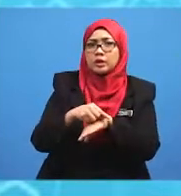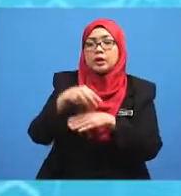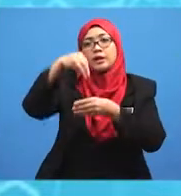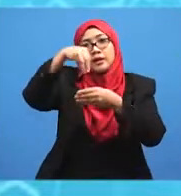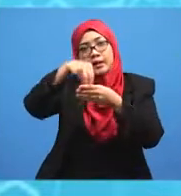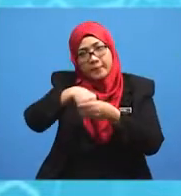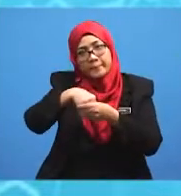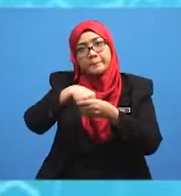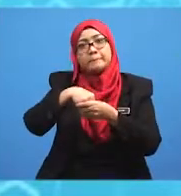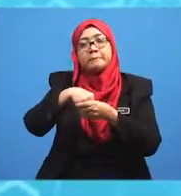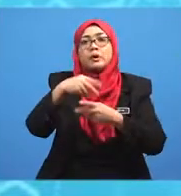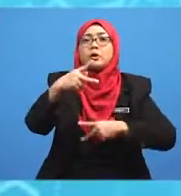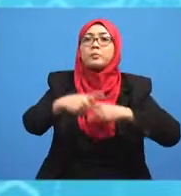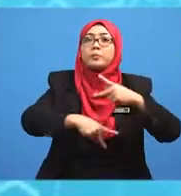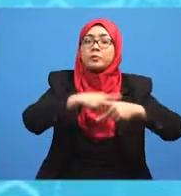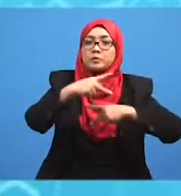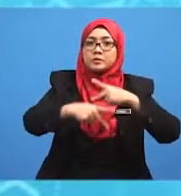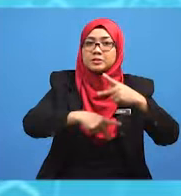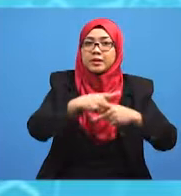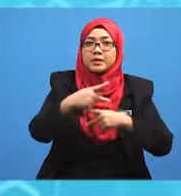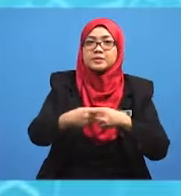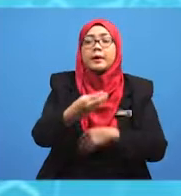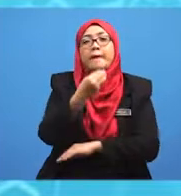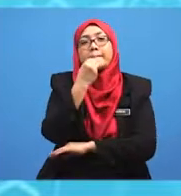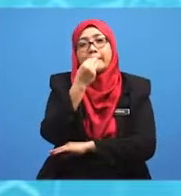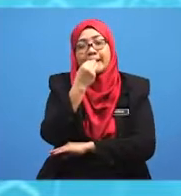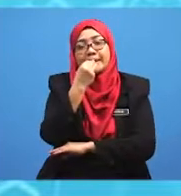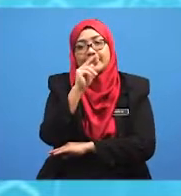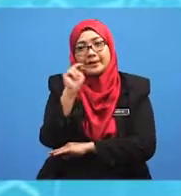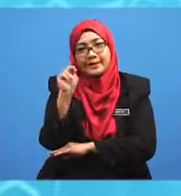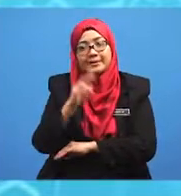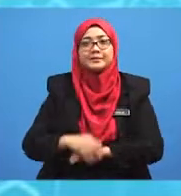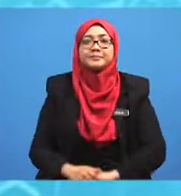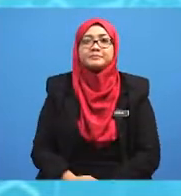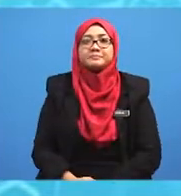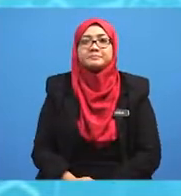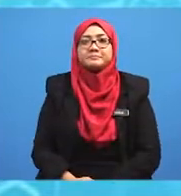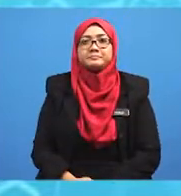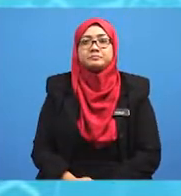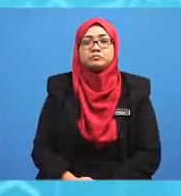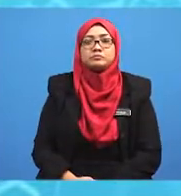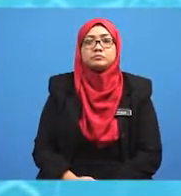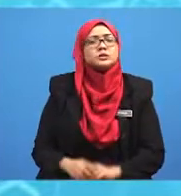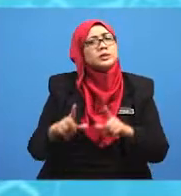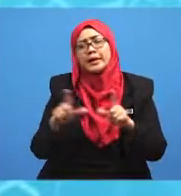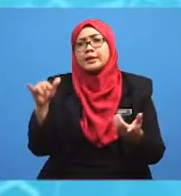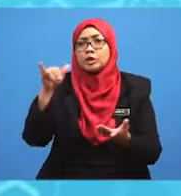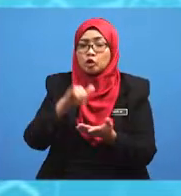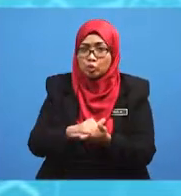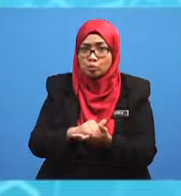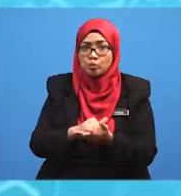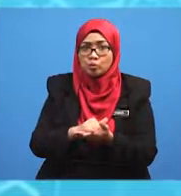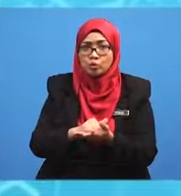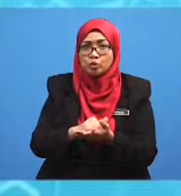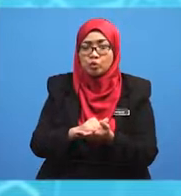dalam proses pengawetan makanan. Selain itu, kolbat-60 juga